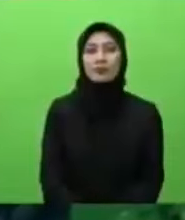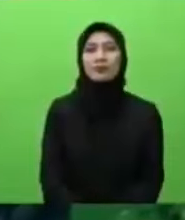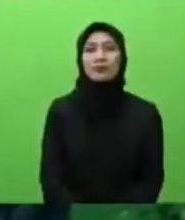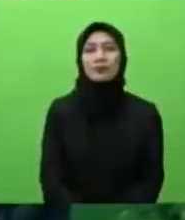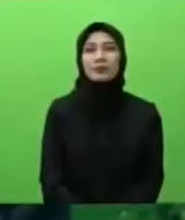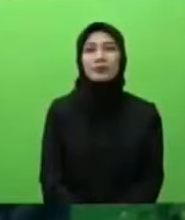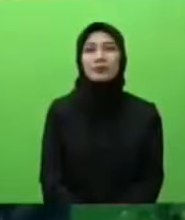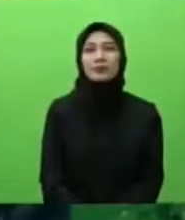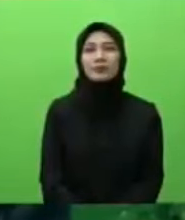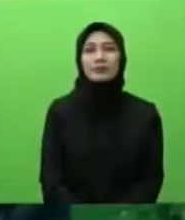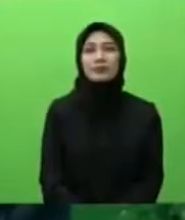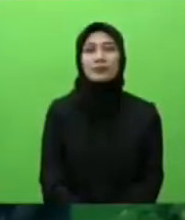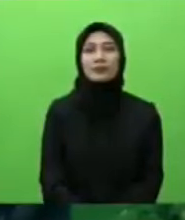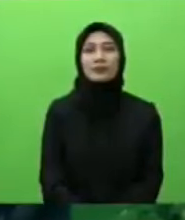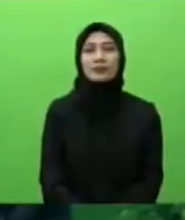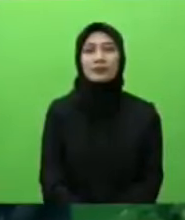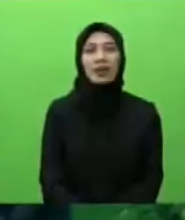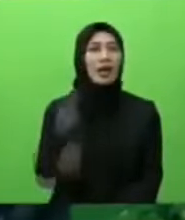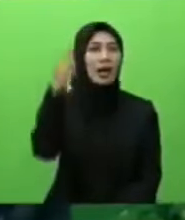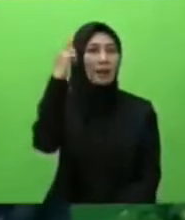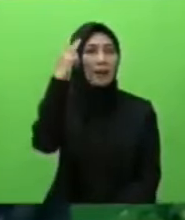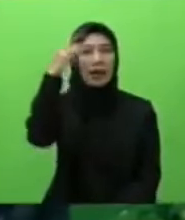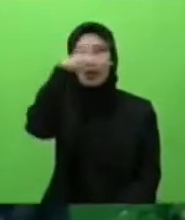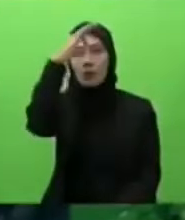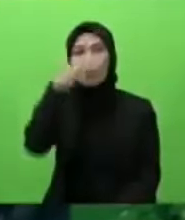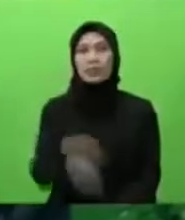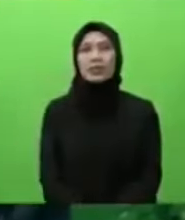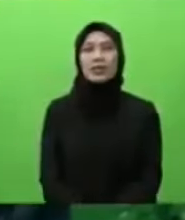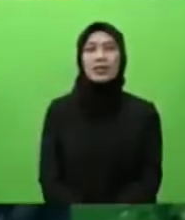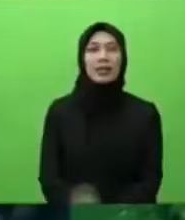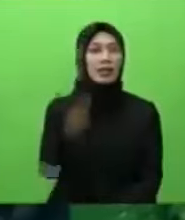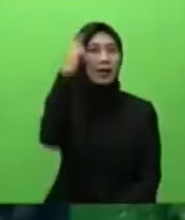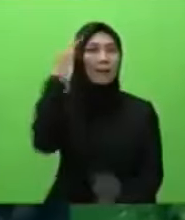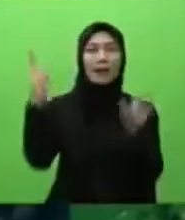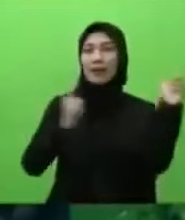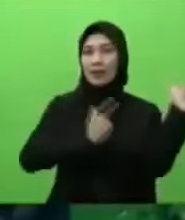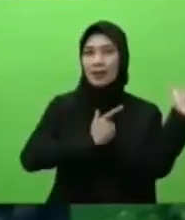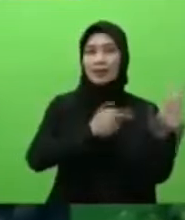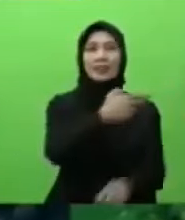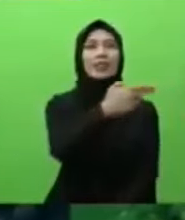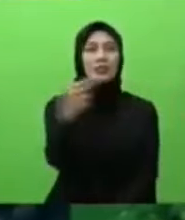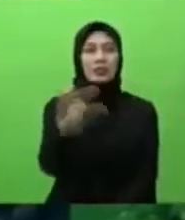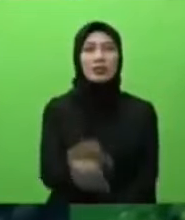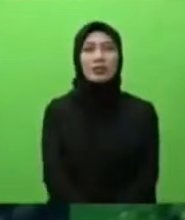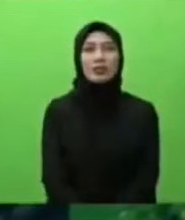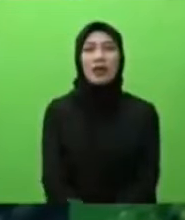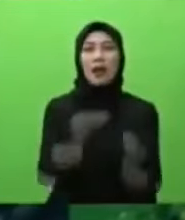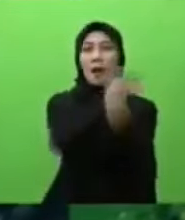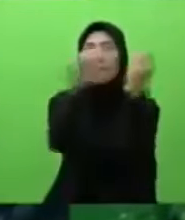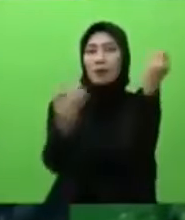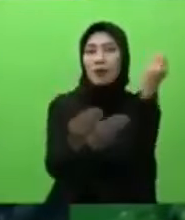Panglima TNI dan Kepala Kepolisian Republik Indonesia para duta besar